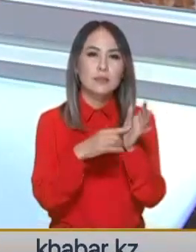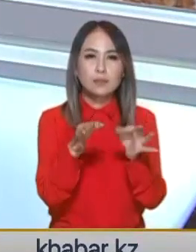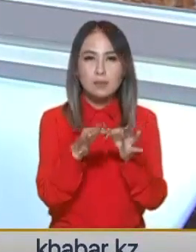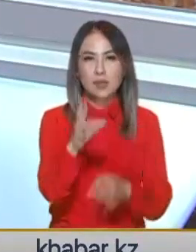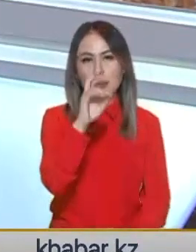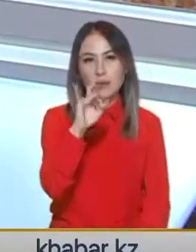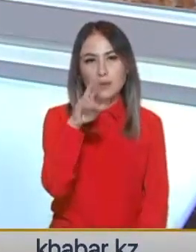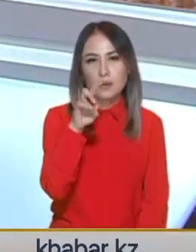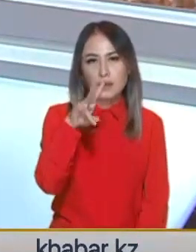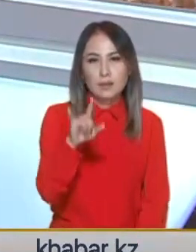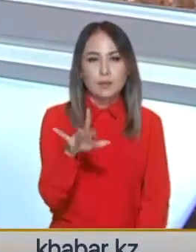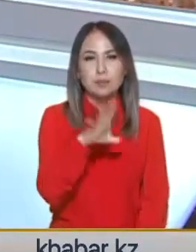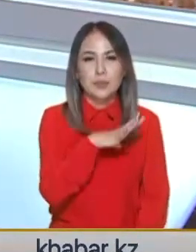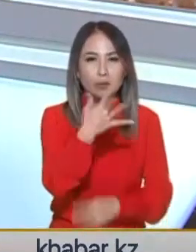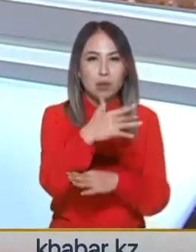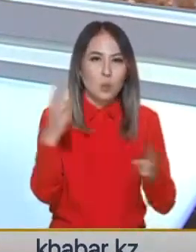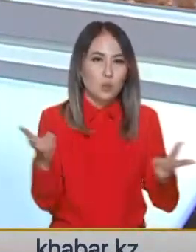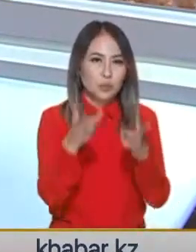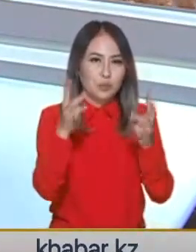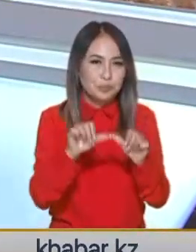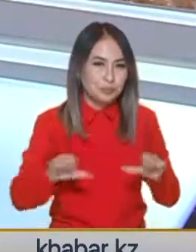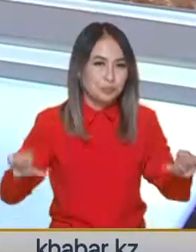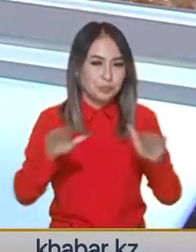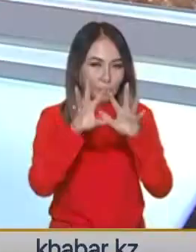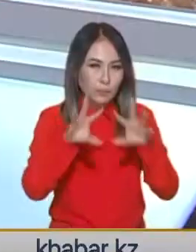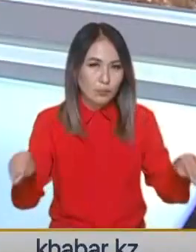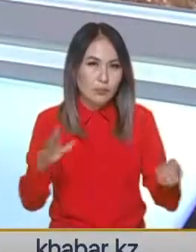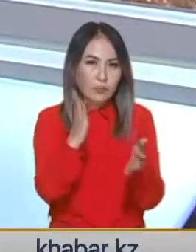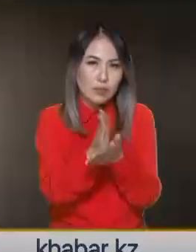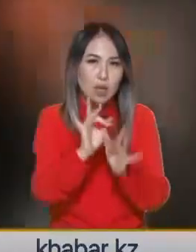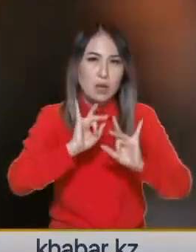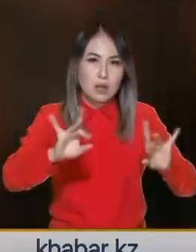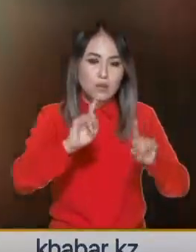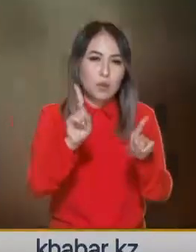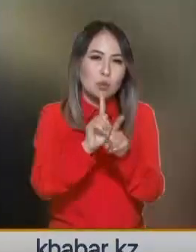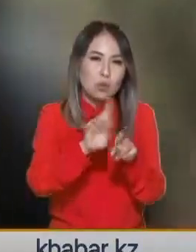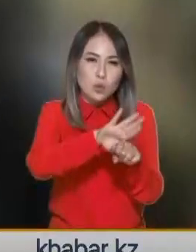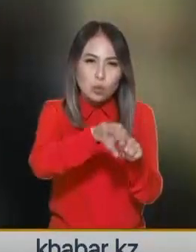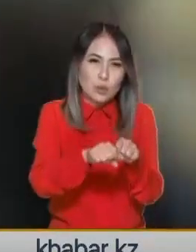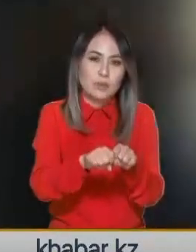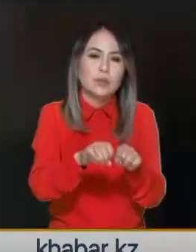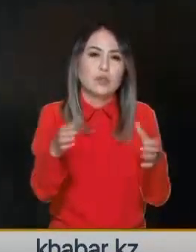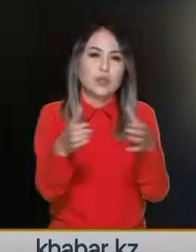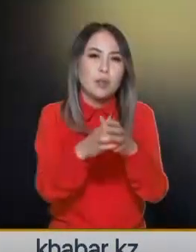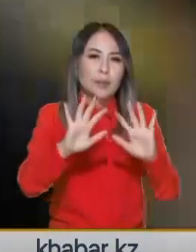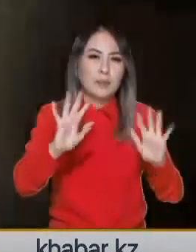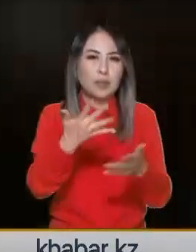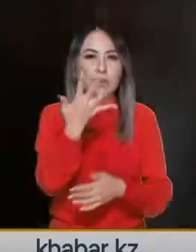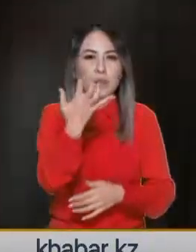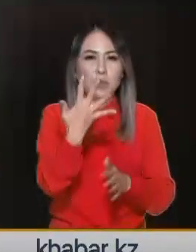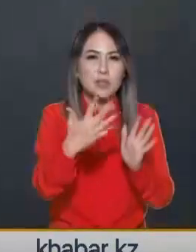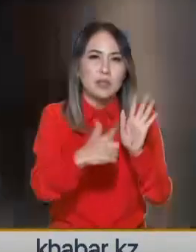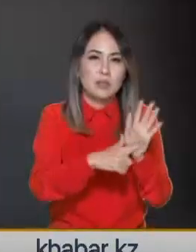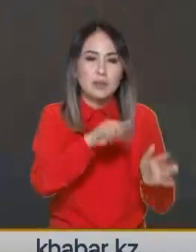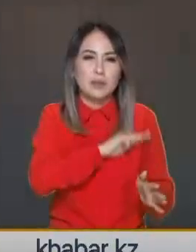Қарағанды облысының Қарқаралы ауданында дала өрті оқшауланды. Жергілікті билік өкілдерінің айтуынша, алапат өртті сөндіруге төтенше жағдайлар